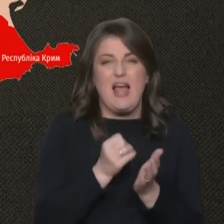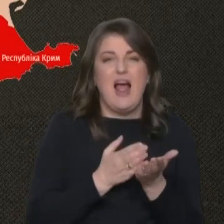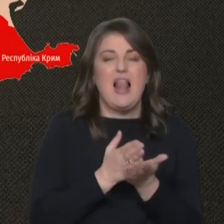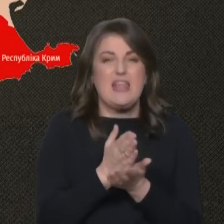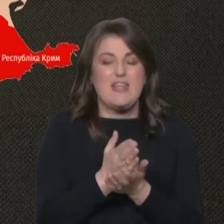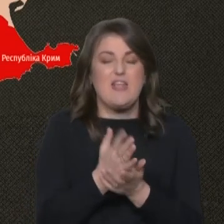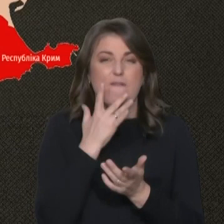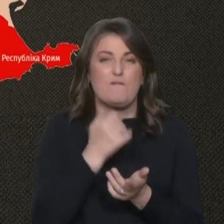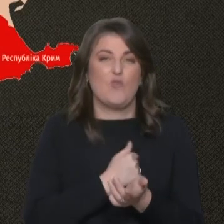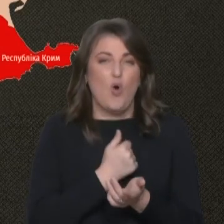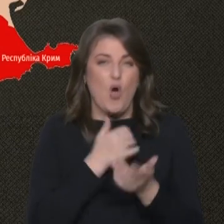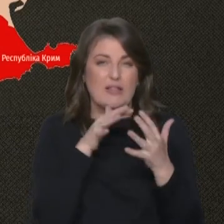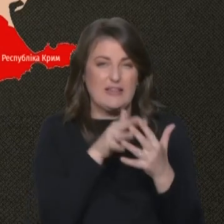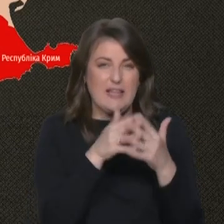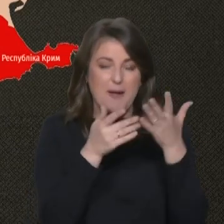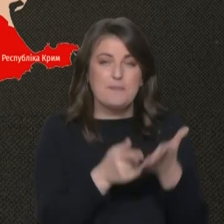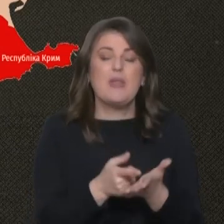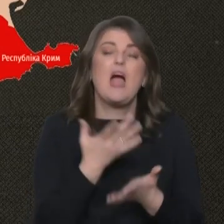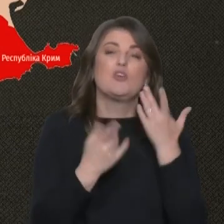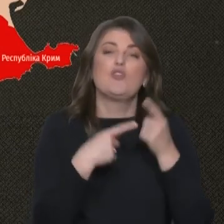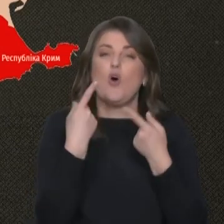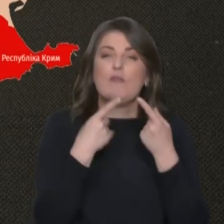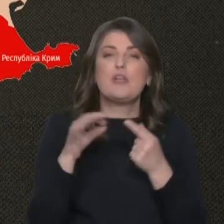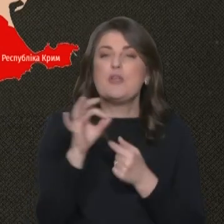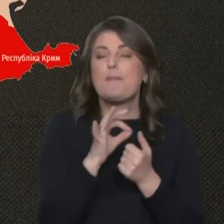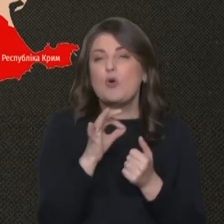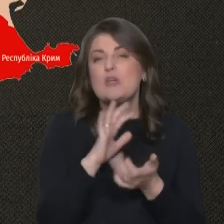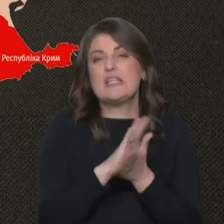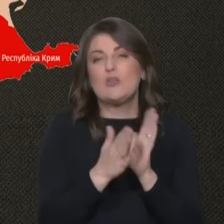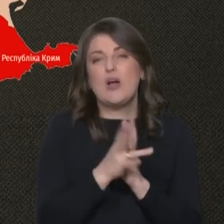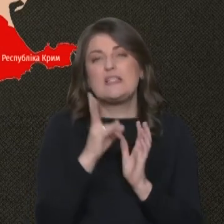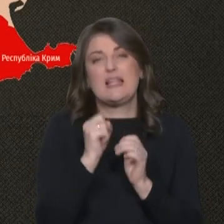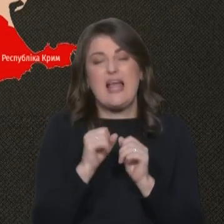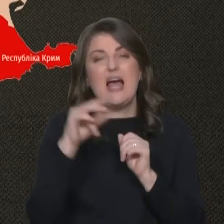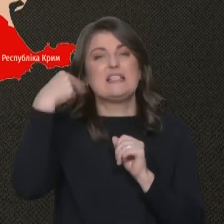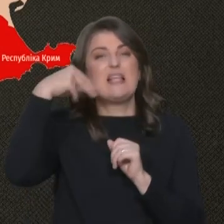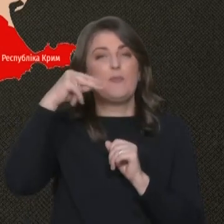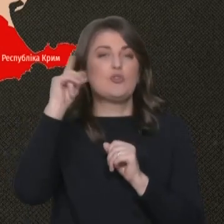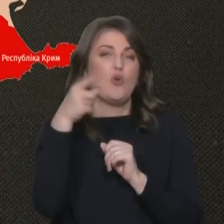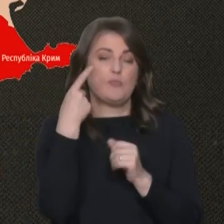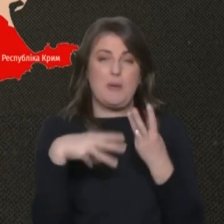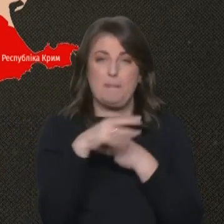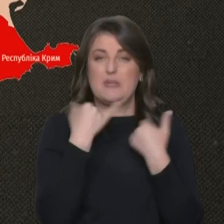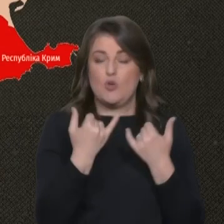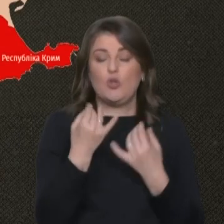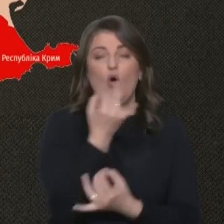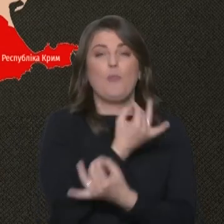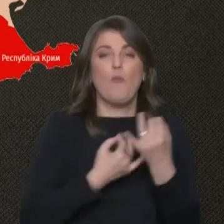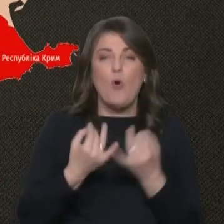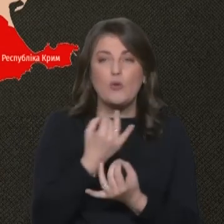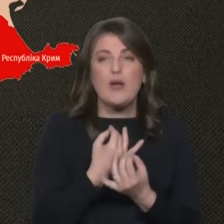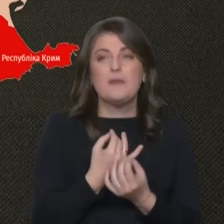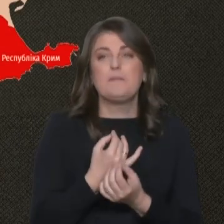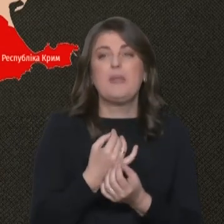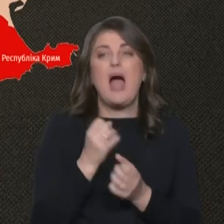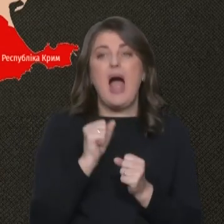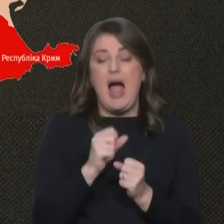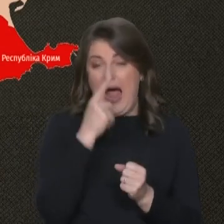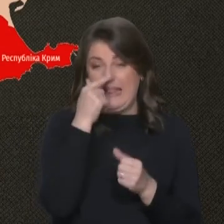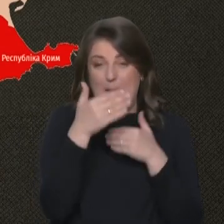фронта. От якщо говорити про ситуацію на Запорізькій області, от ми сьогодні обговорювали,